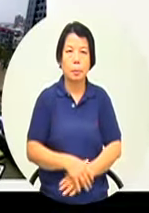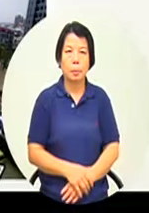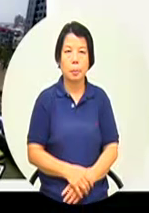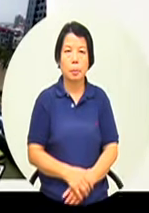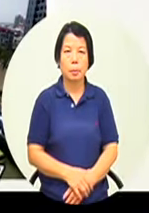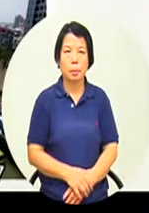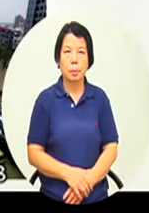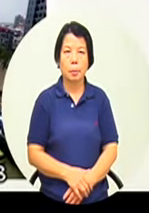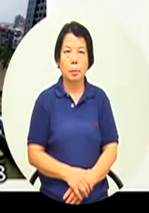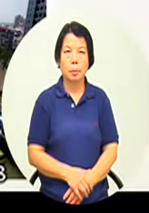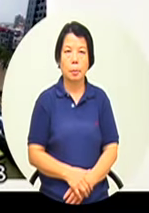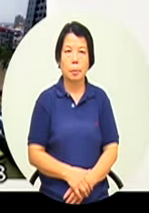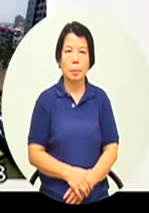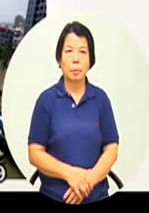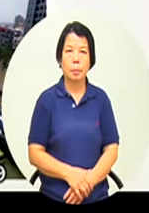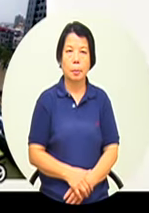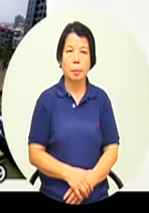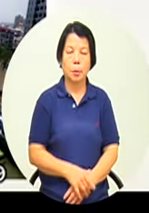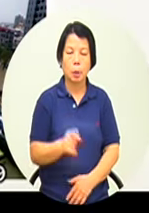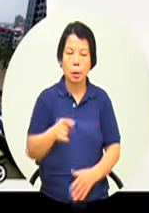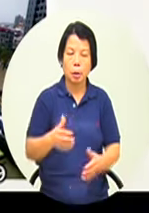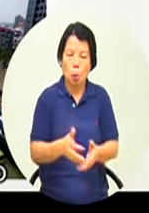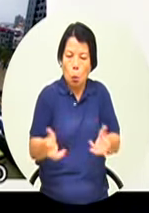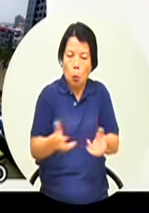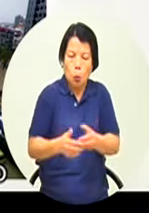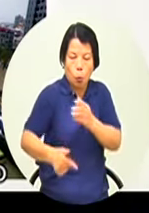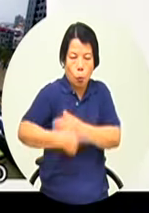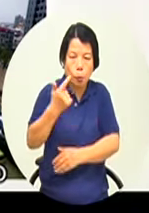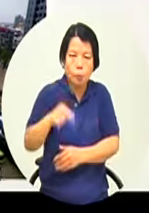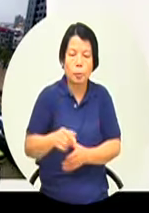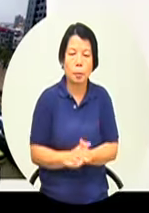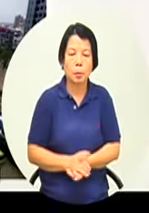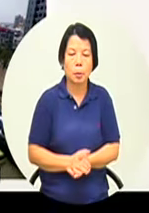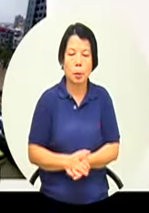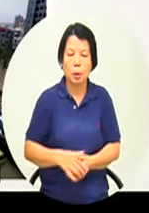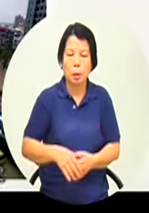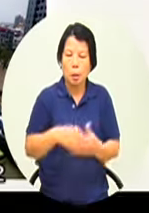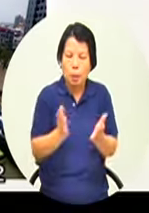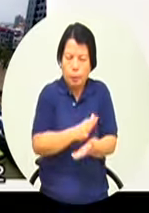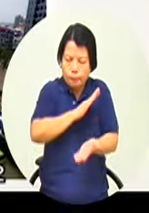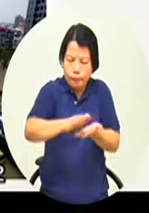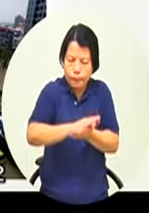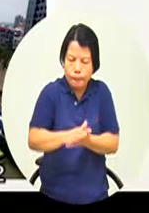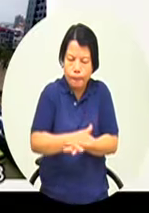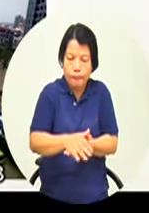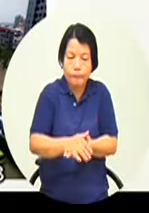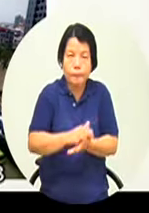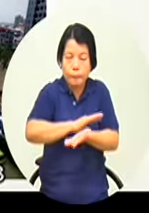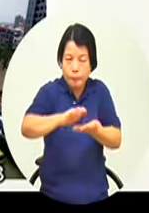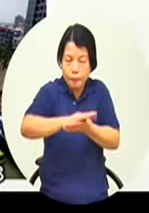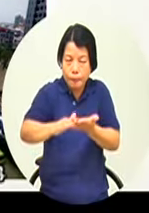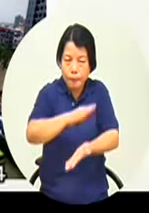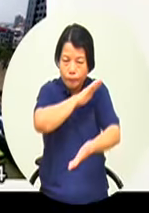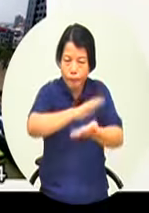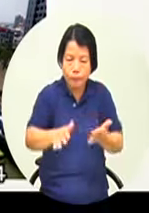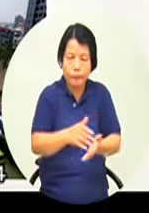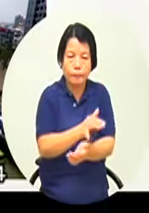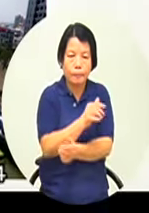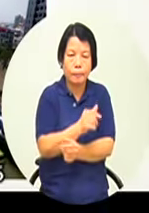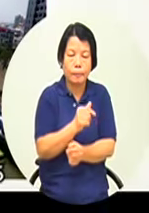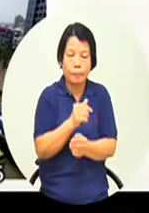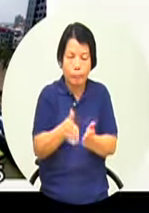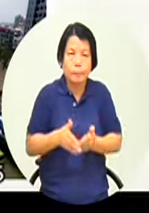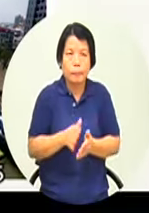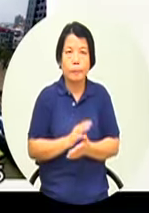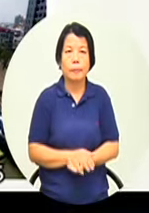能够这个脚步能够再快一点来彻底解决。我们也希望治洪池能够顺利在明年来完成啊，因